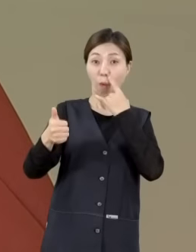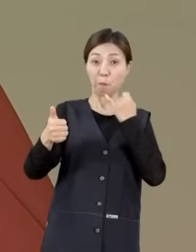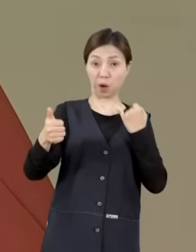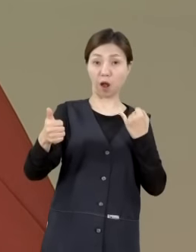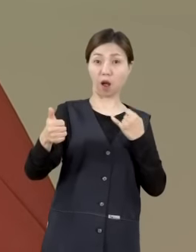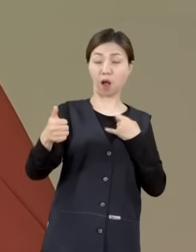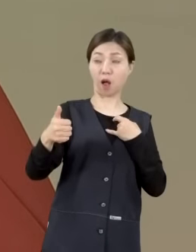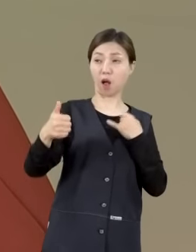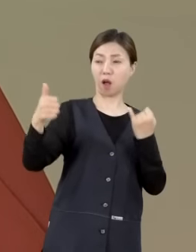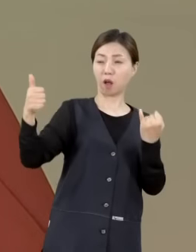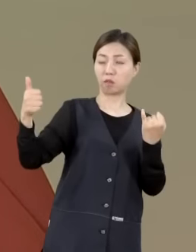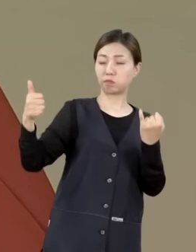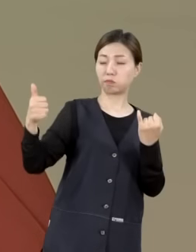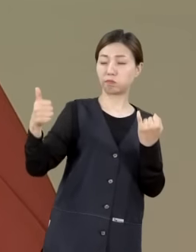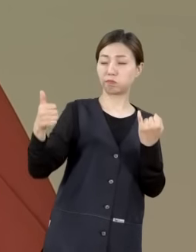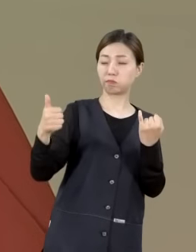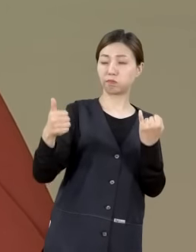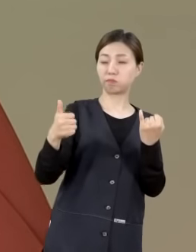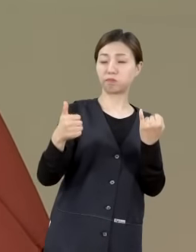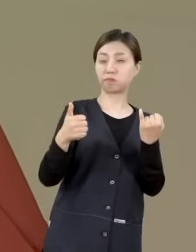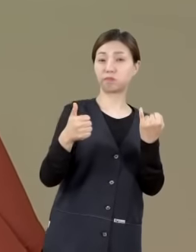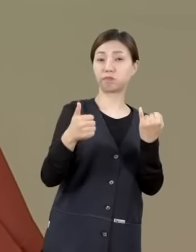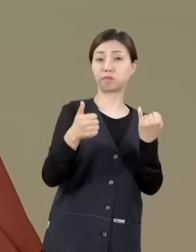기도하고 있는 어머니를